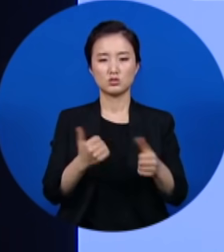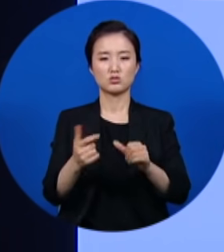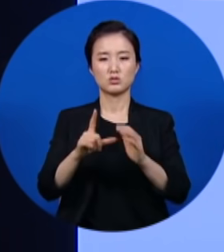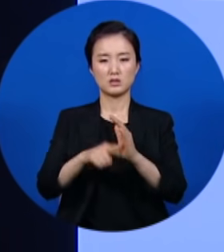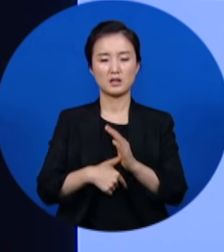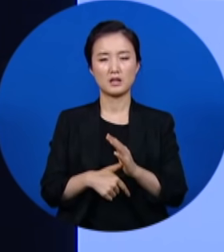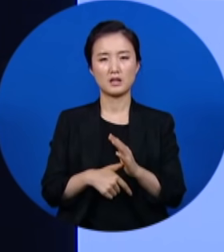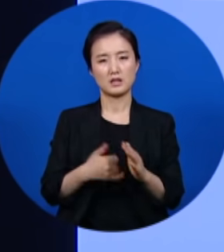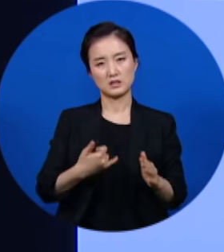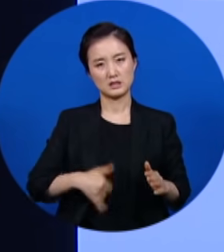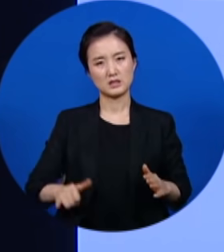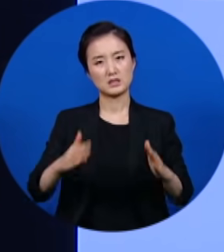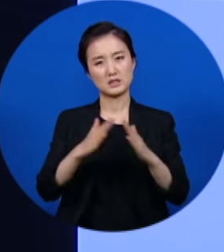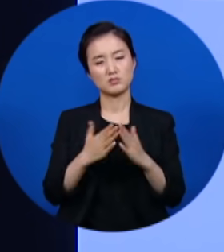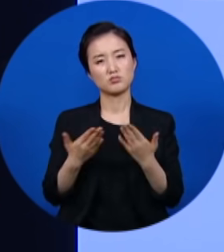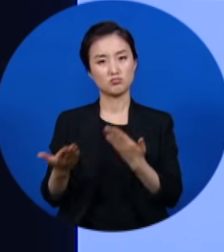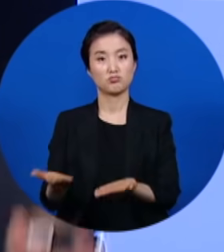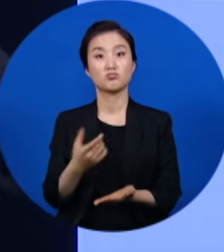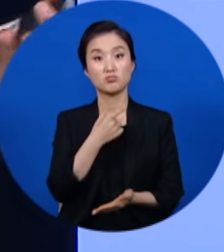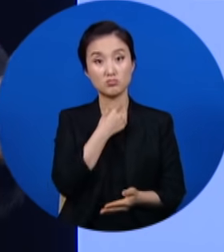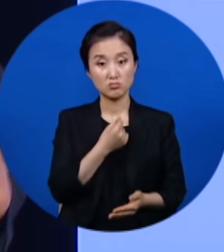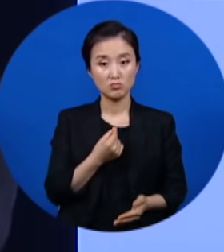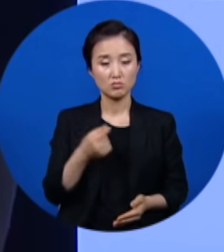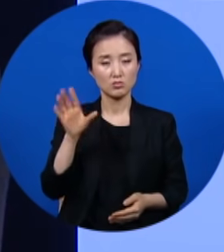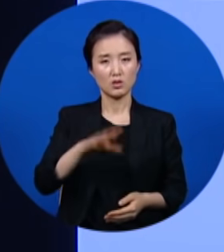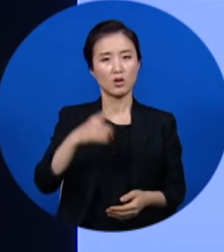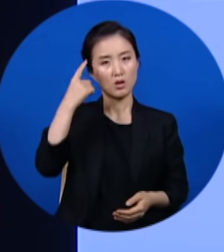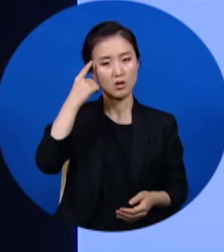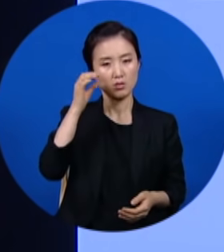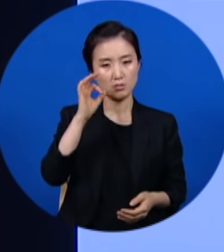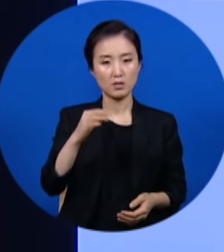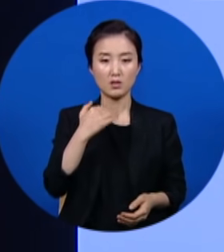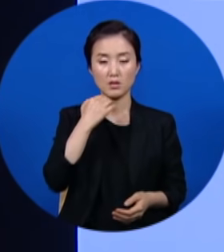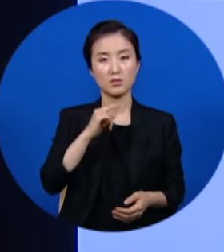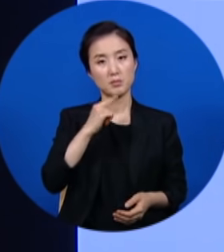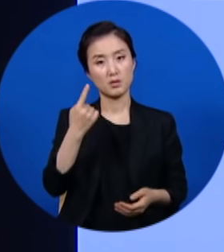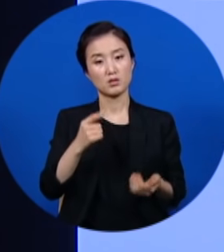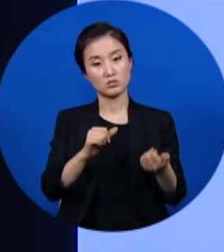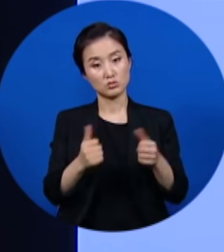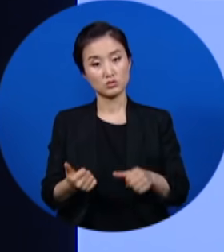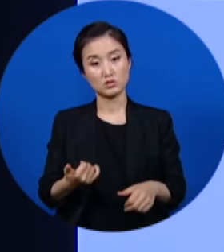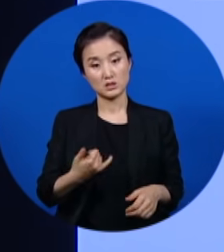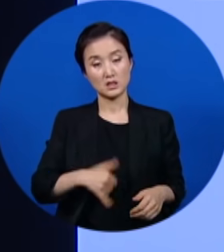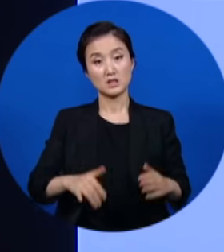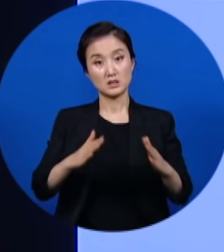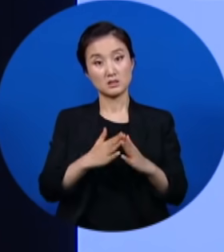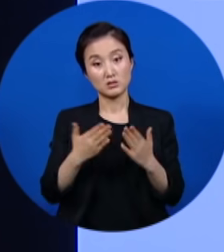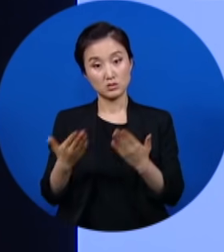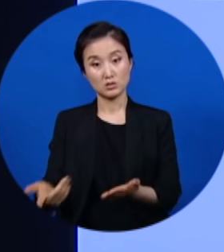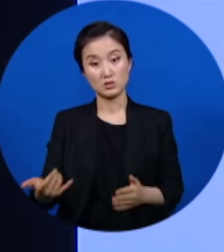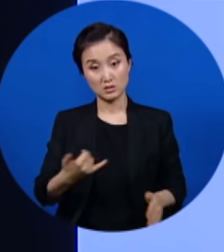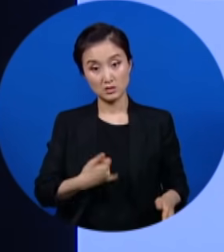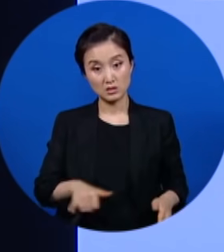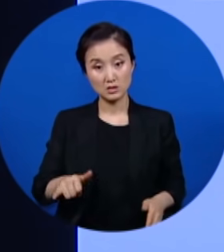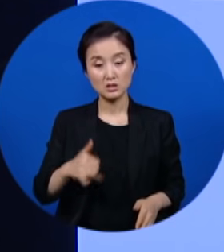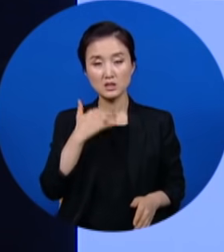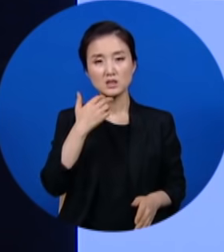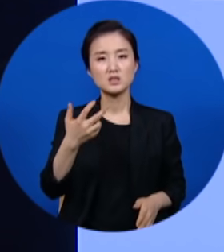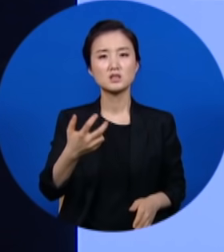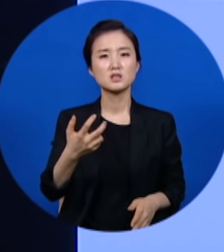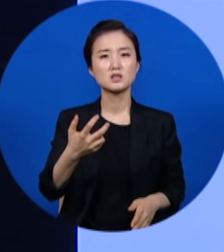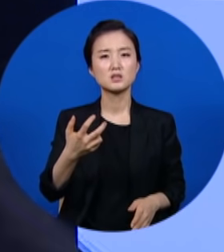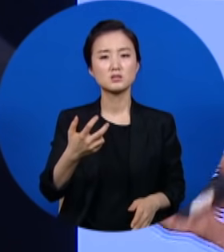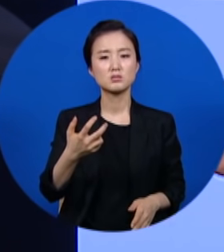집안 절 죽어 죽어 가야지 그때 생각해보세요 100 쌀의 가면서 자신한테 직접 와야 그 자식 70 짜리